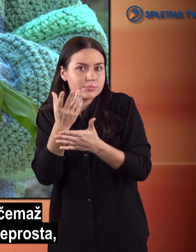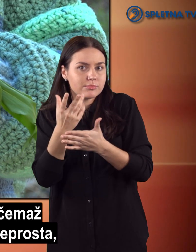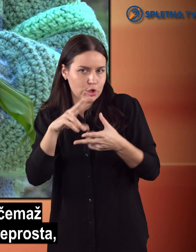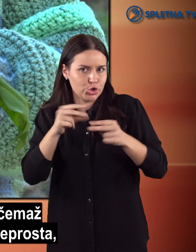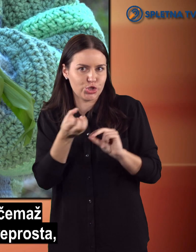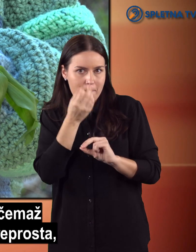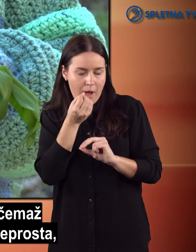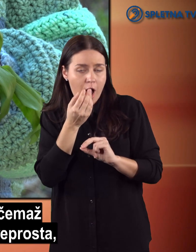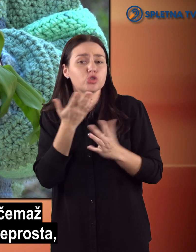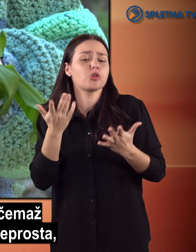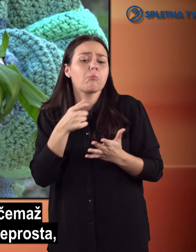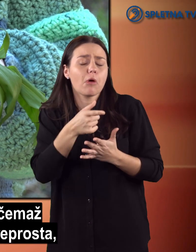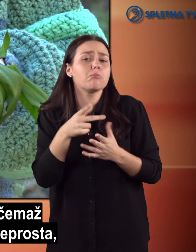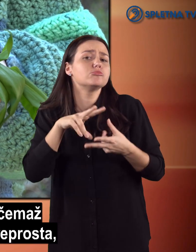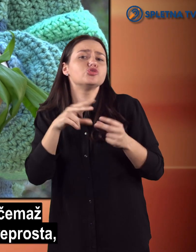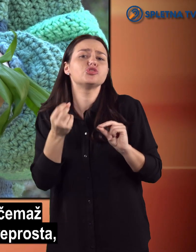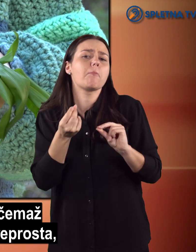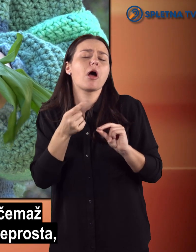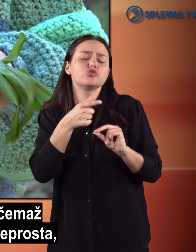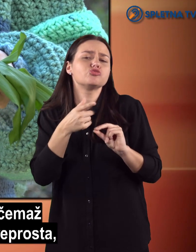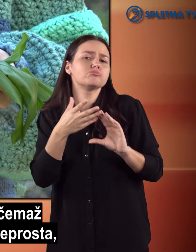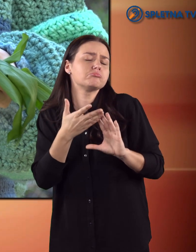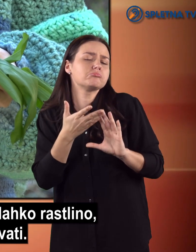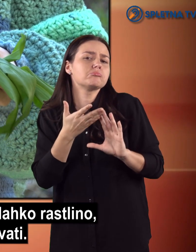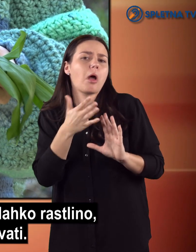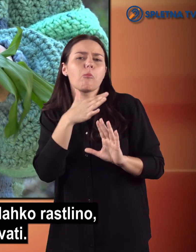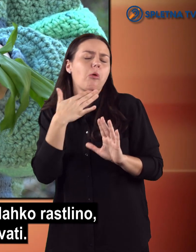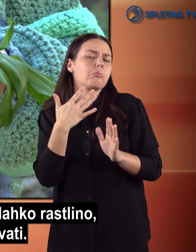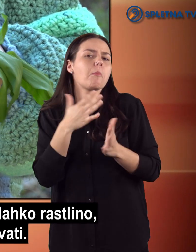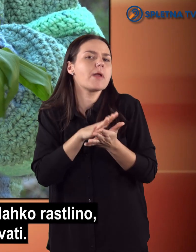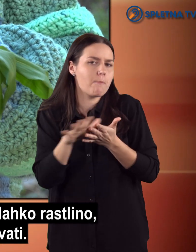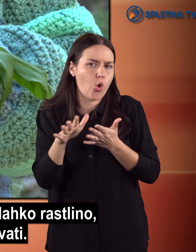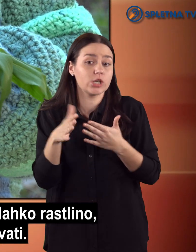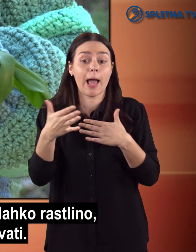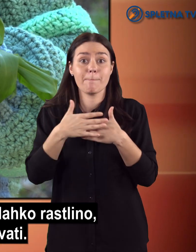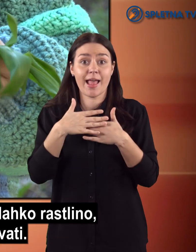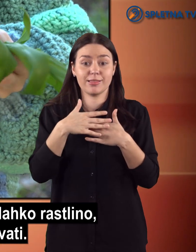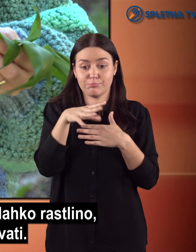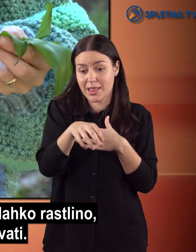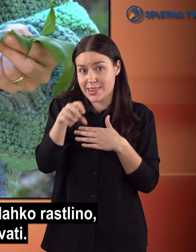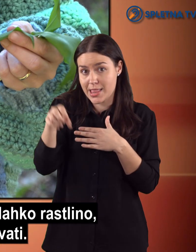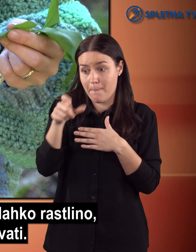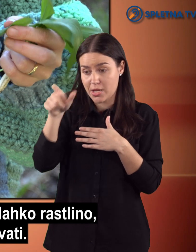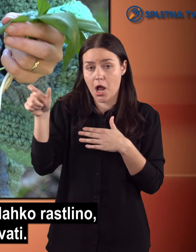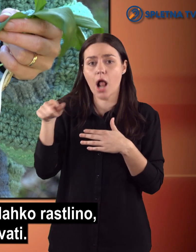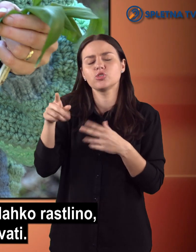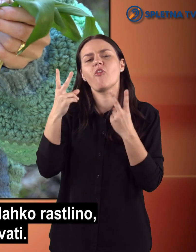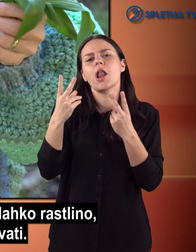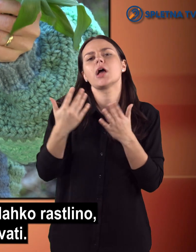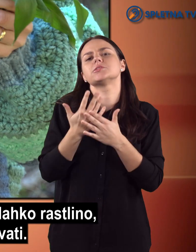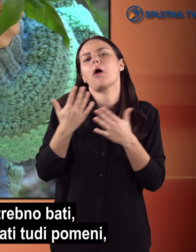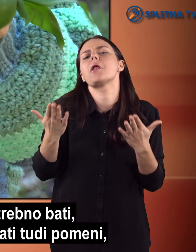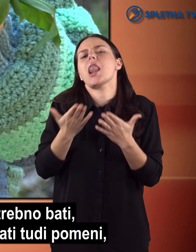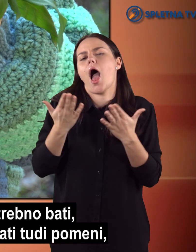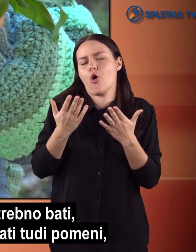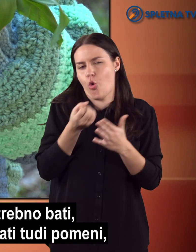čemaž ena taka dost preprosta, ne. Med nabiralci velja za lahko rastlino za